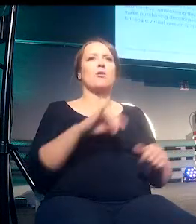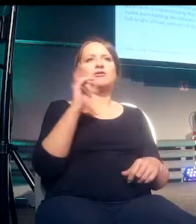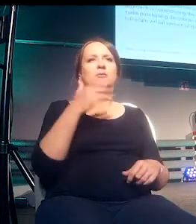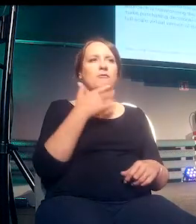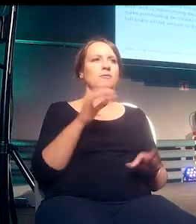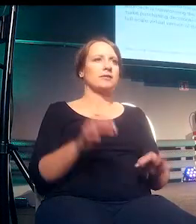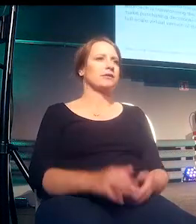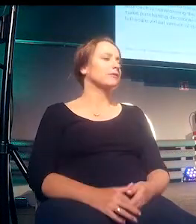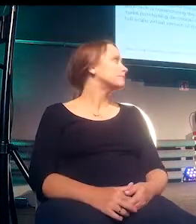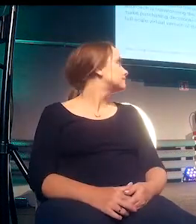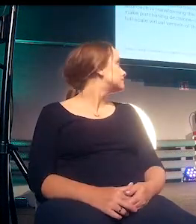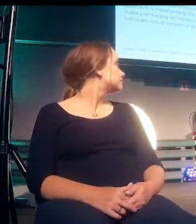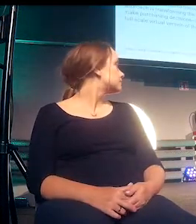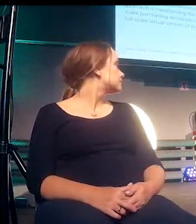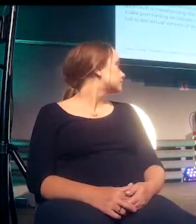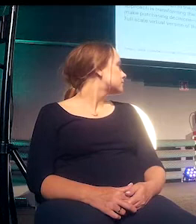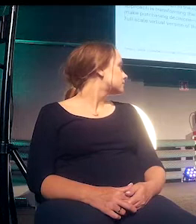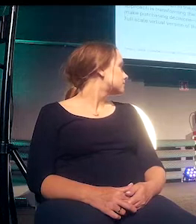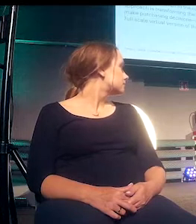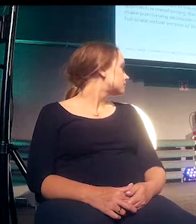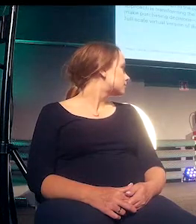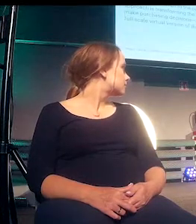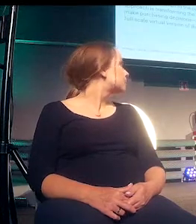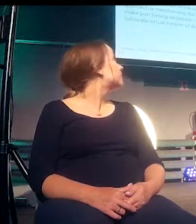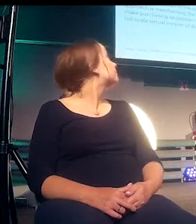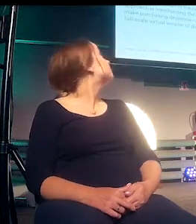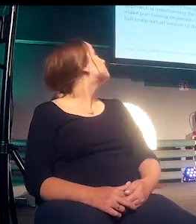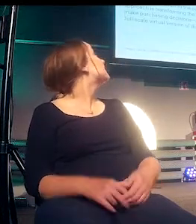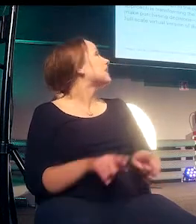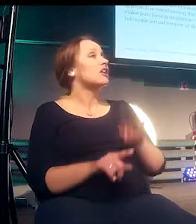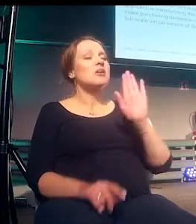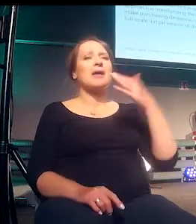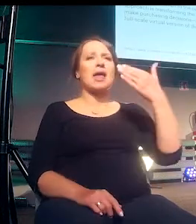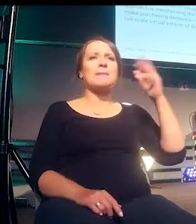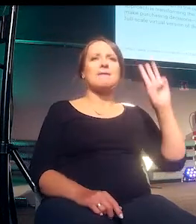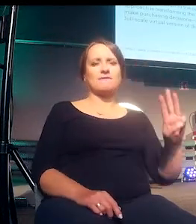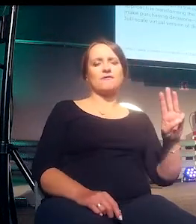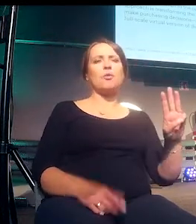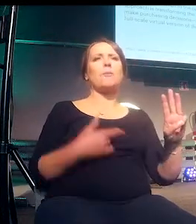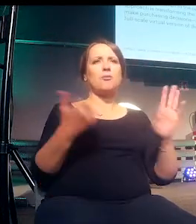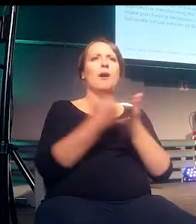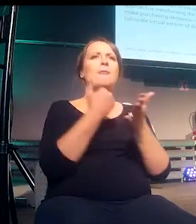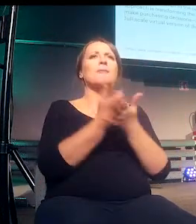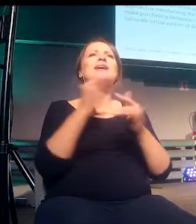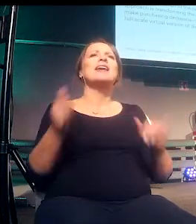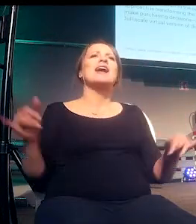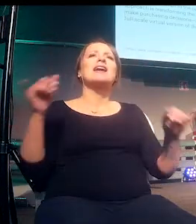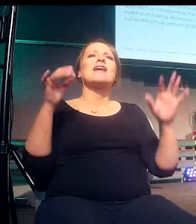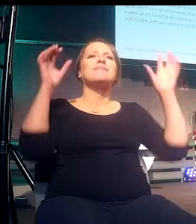mówimy. Tak samo robiliśmy projekt dla BMW, który pomagał dzięki wirtualnej